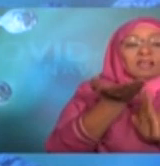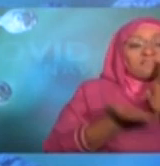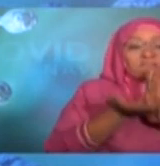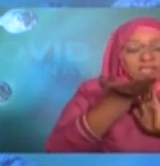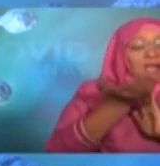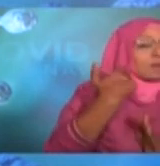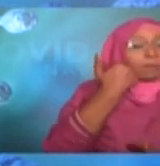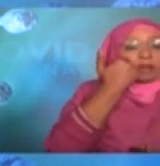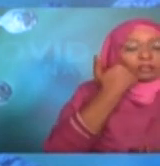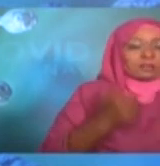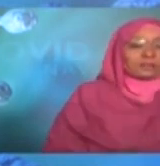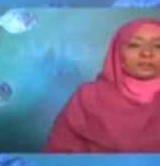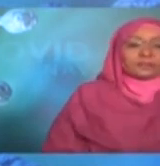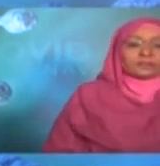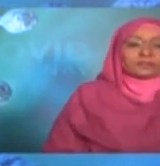الحالات